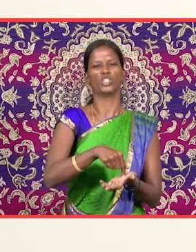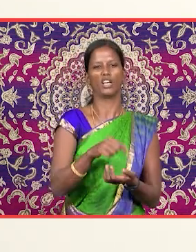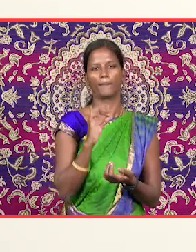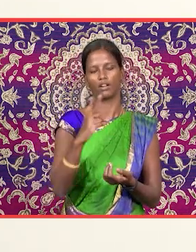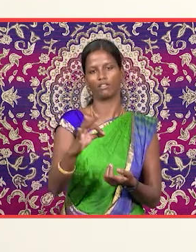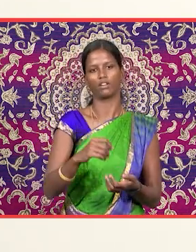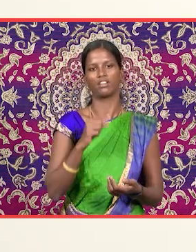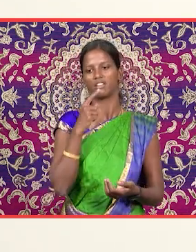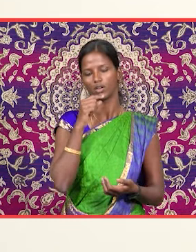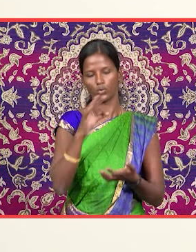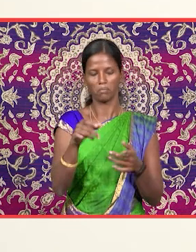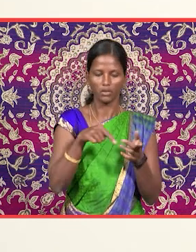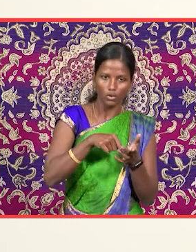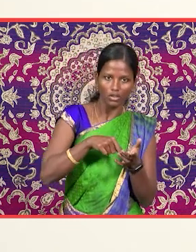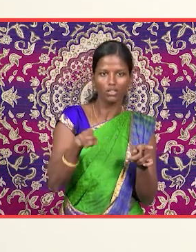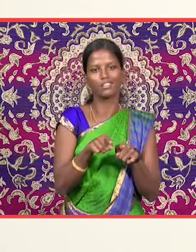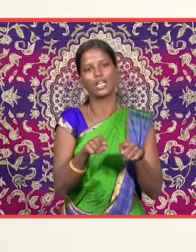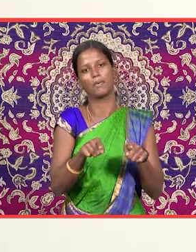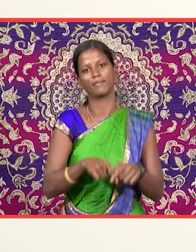குறிக்கப்பட்ட விலை